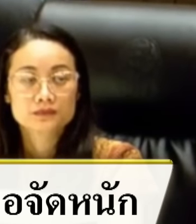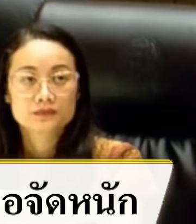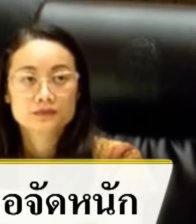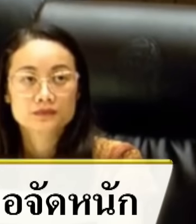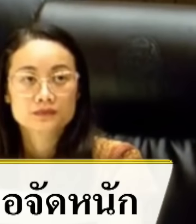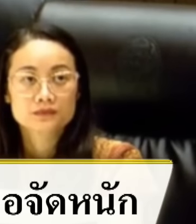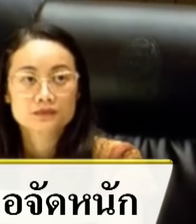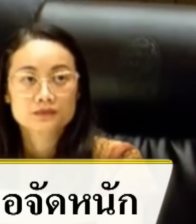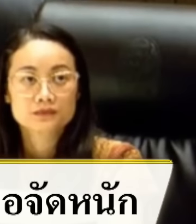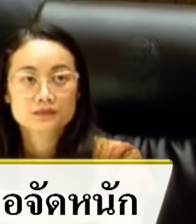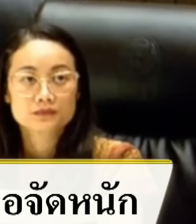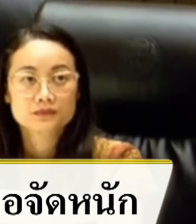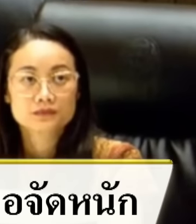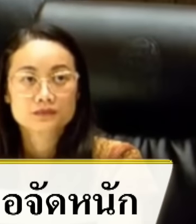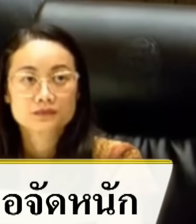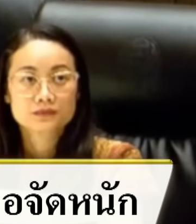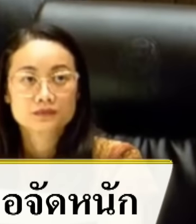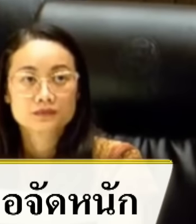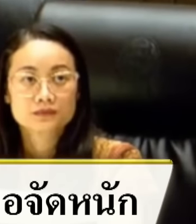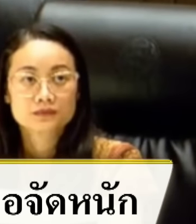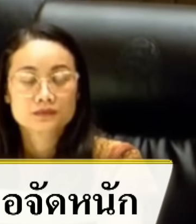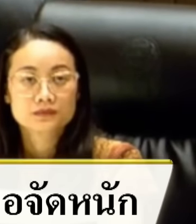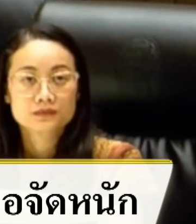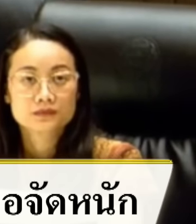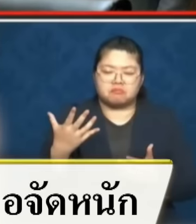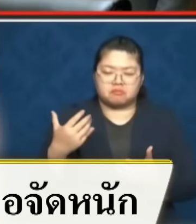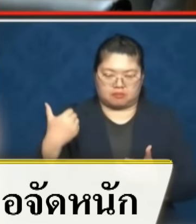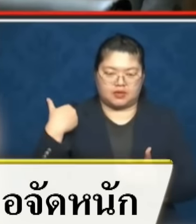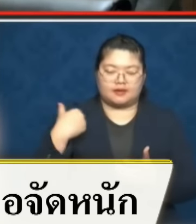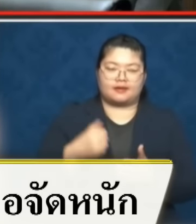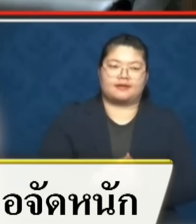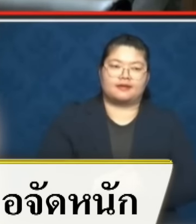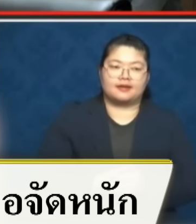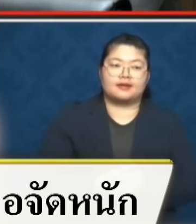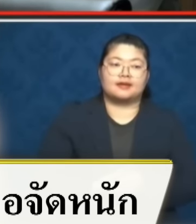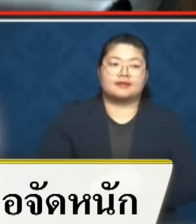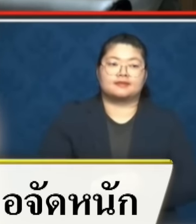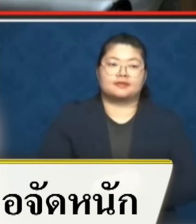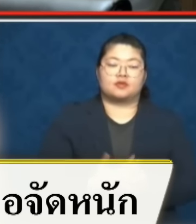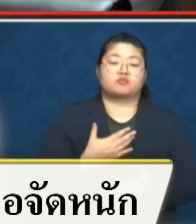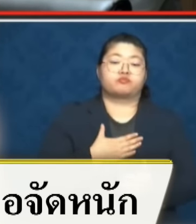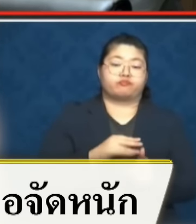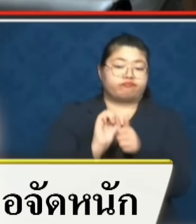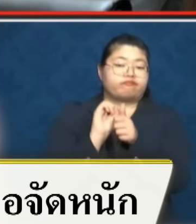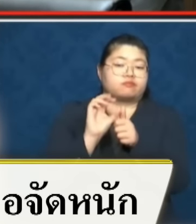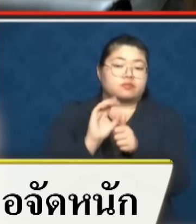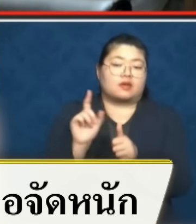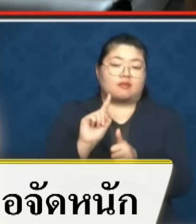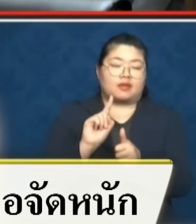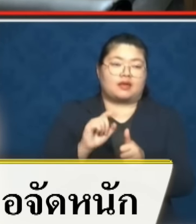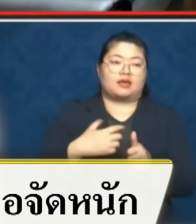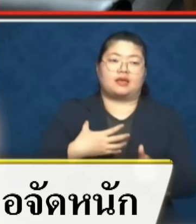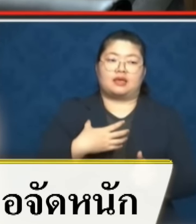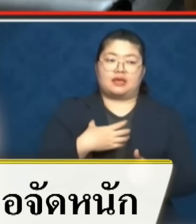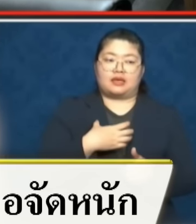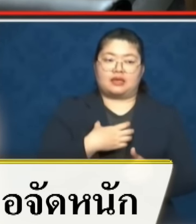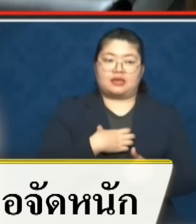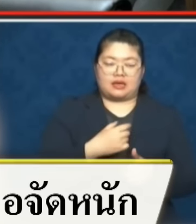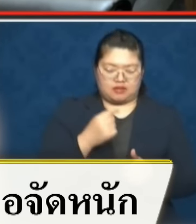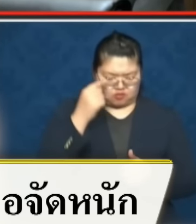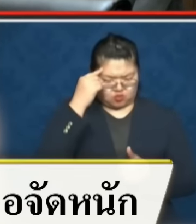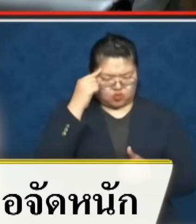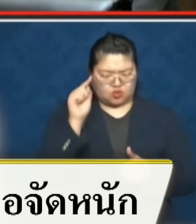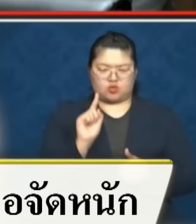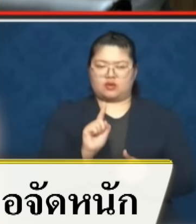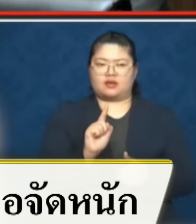หน่วยงานความมั่นคงทีนี้เนี่ยดัชนีที่มีการประเมินปี2020นะฮะประเทศไทยเนี่ยถูกประเมินระดับที่เสี่ยงมากและประชาช